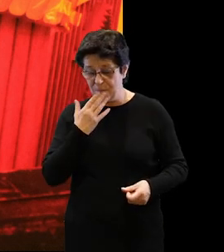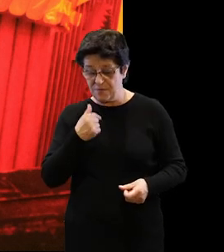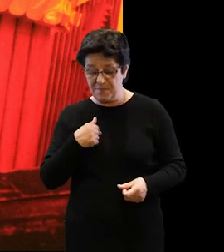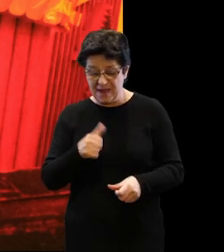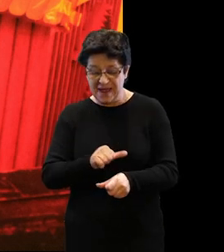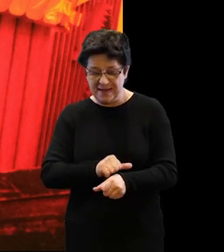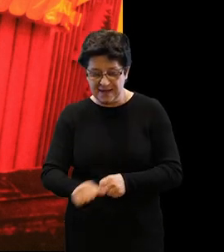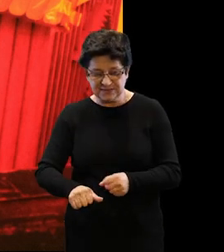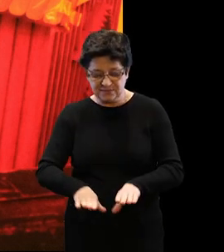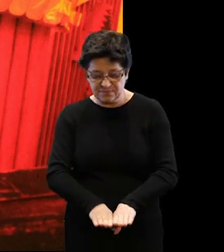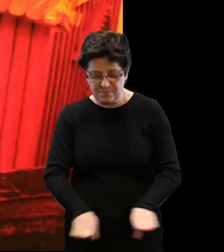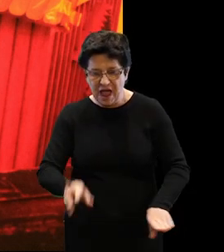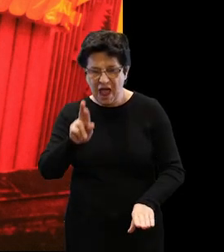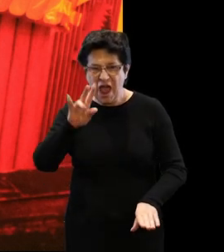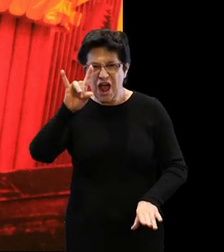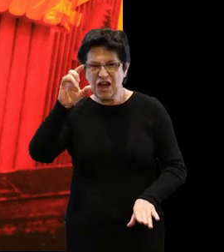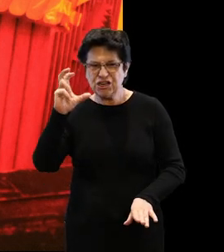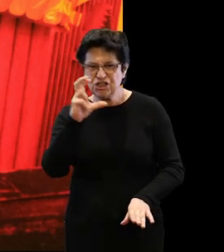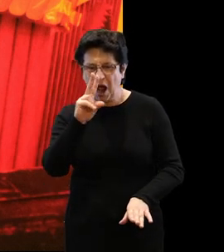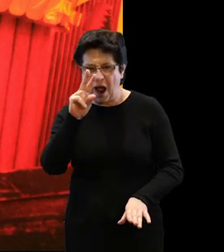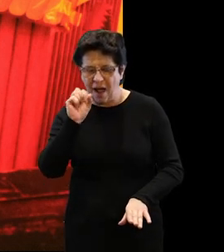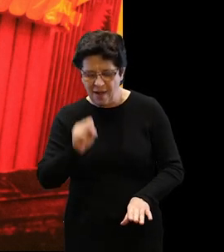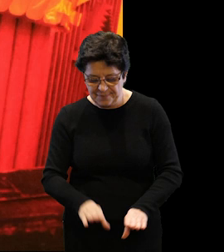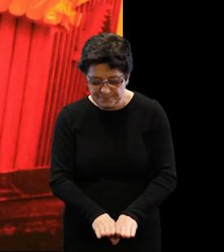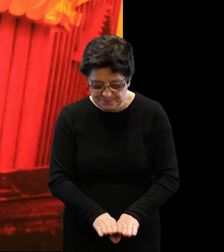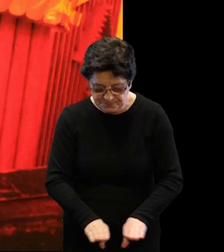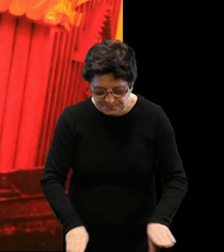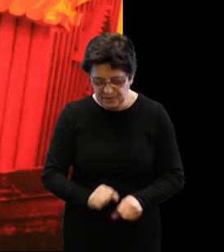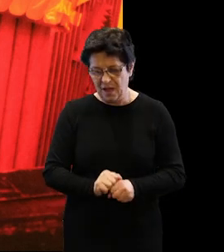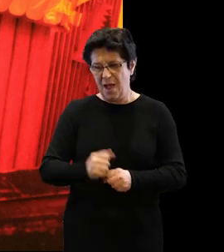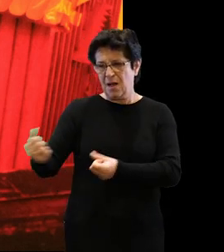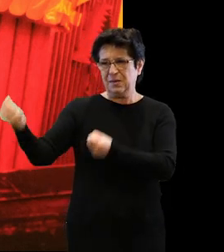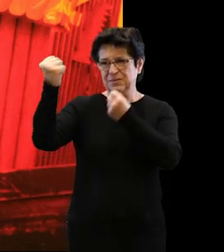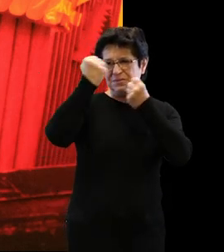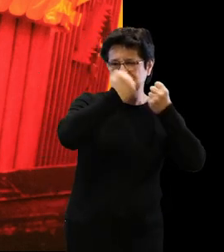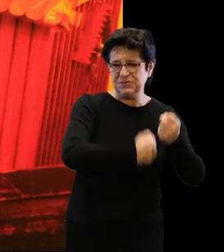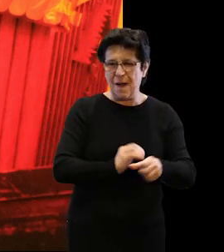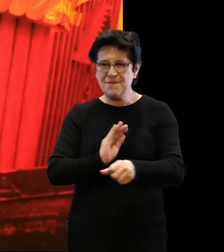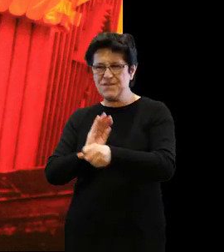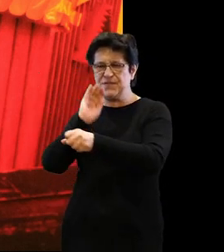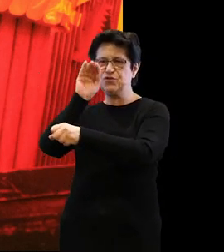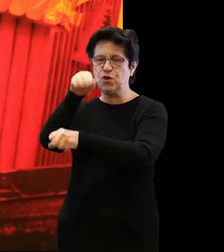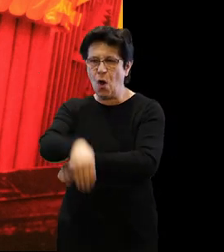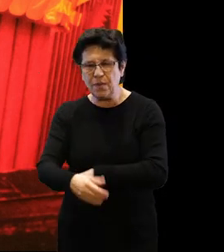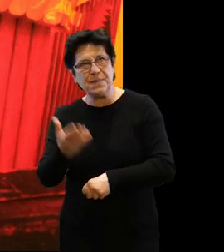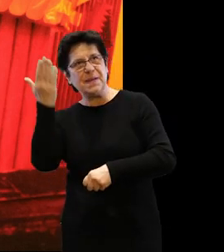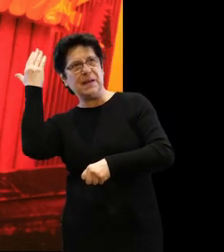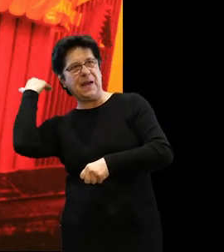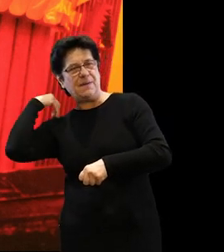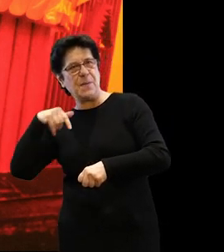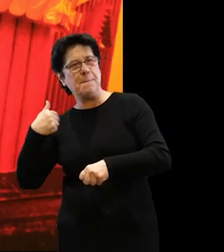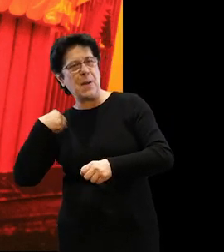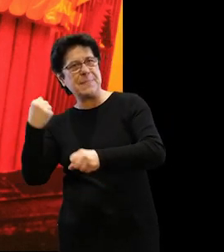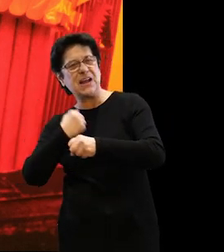ryczkowski do tego muzeum i ta ryczka przyjechała jeszcze ze wschodu albo tam powiedzmy była w westw jak pracowali w